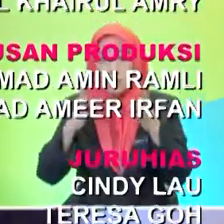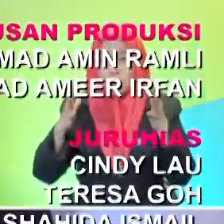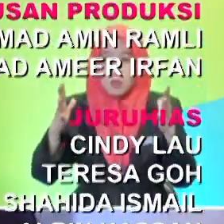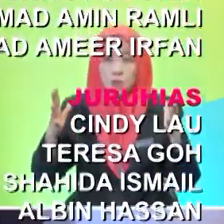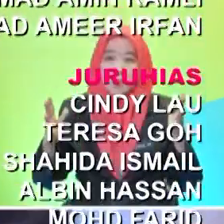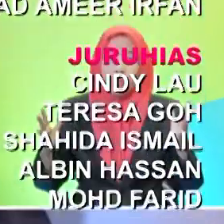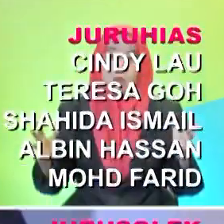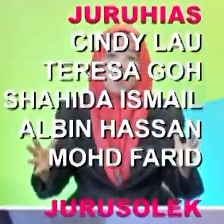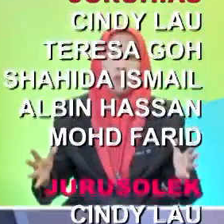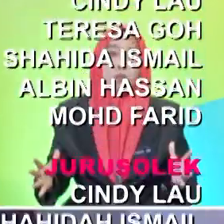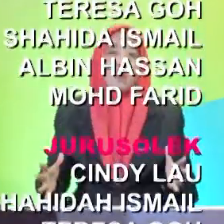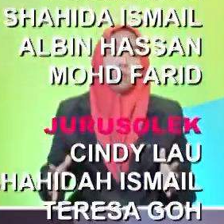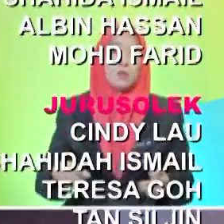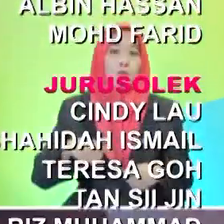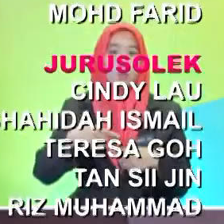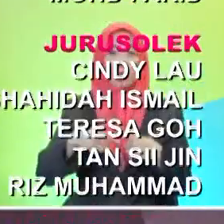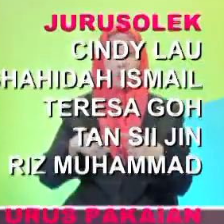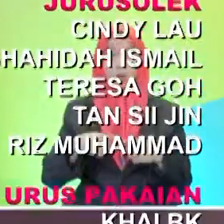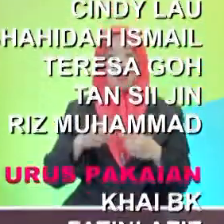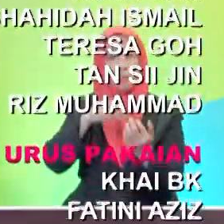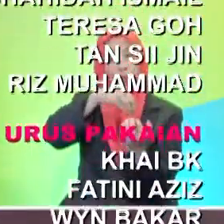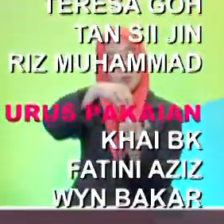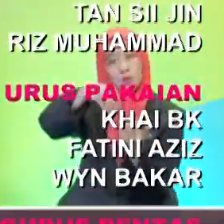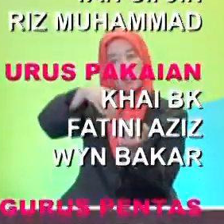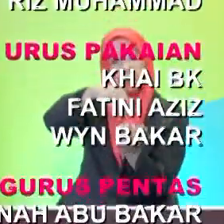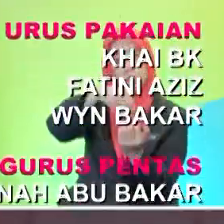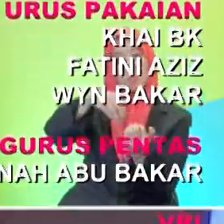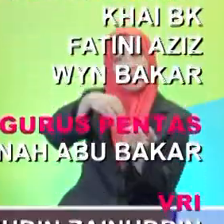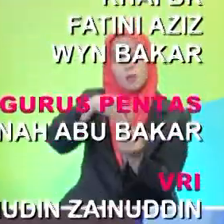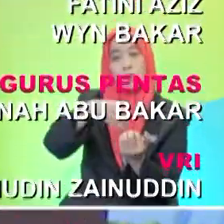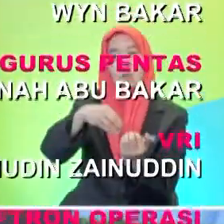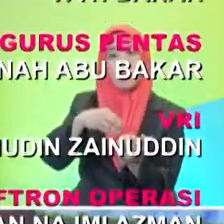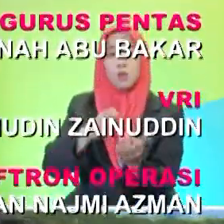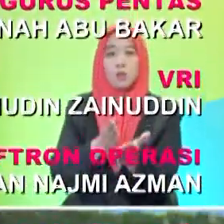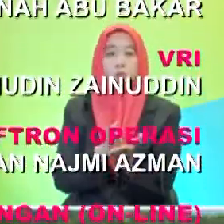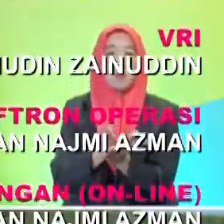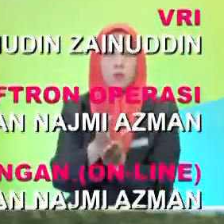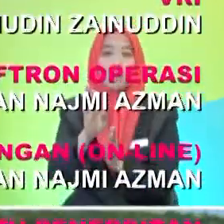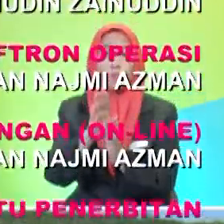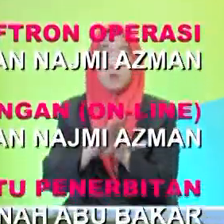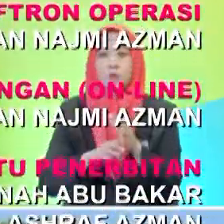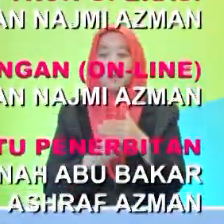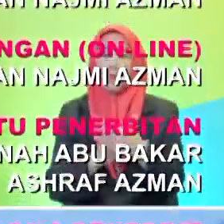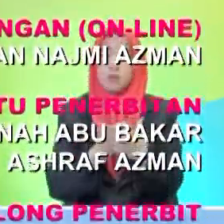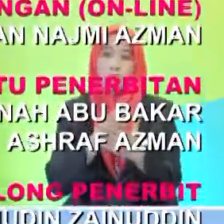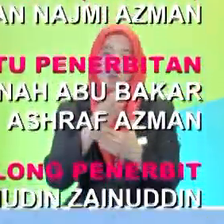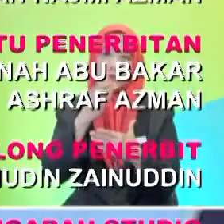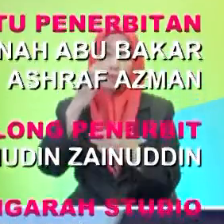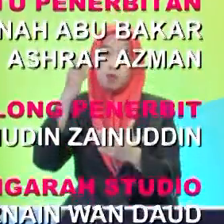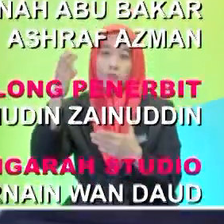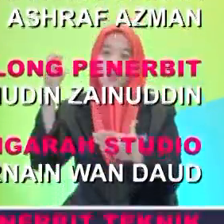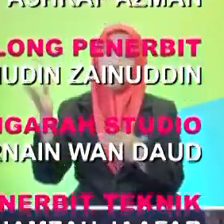tumbesaran. Mula biji benih terus bercambah